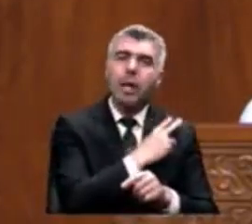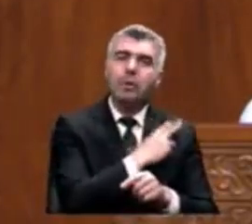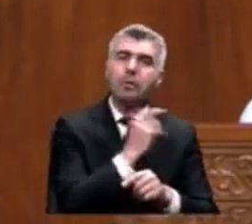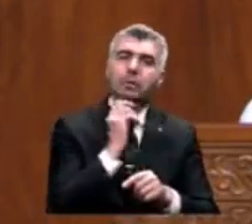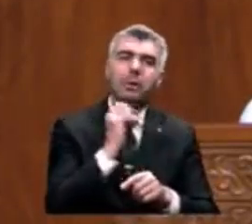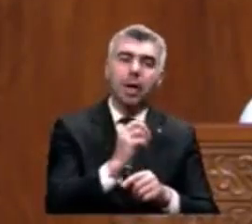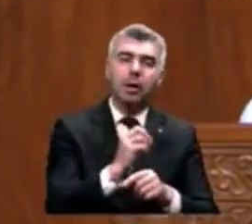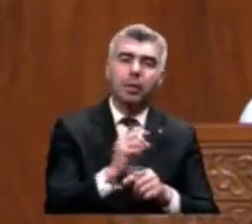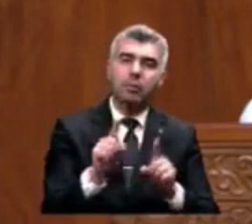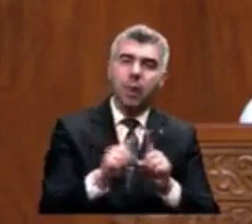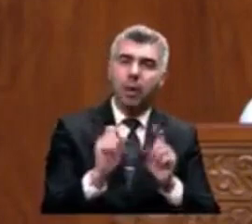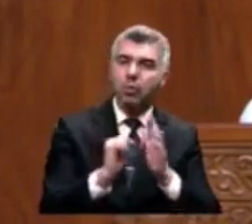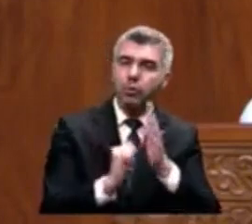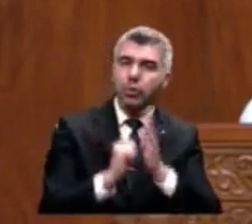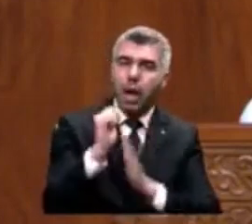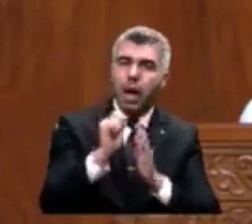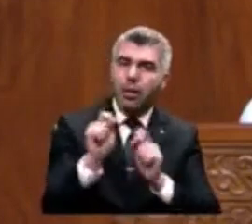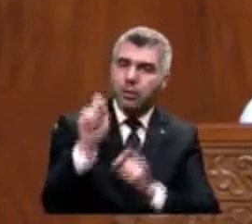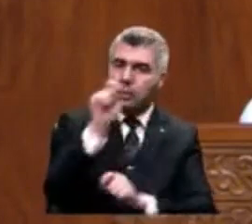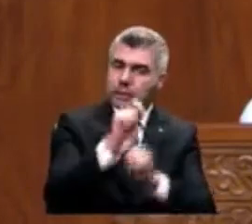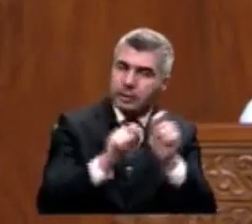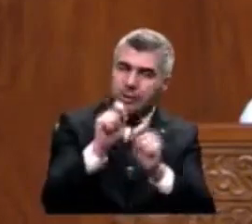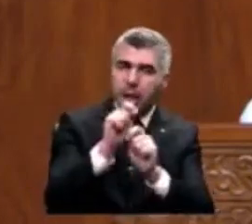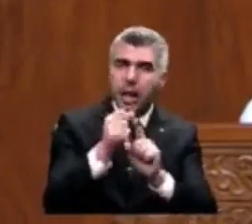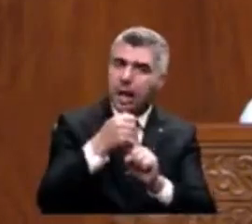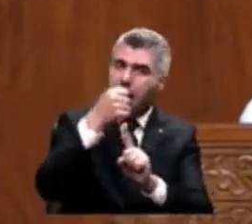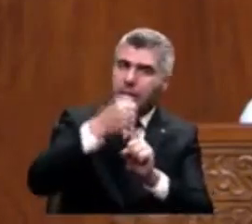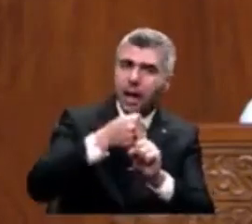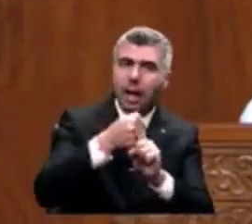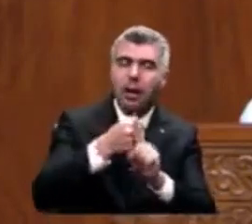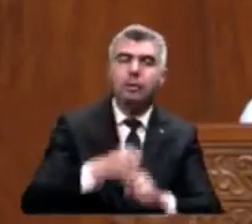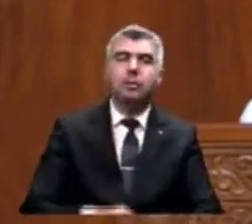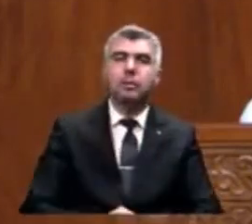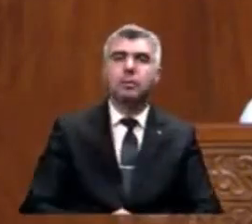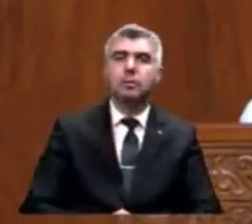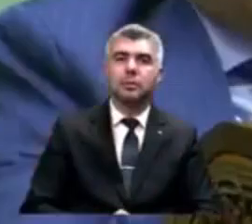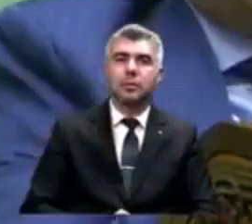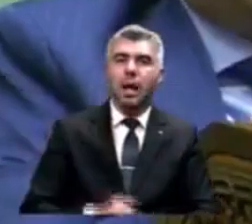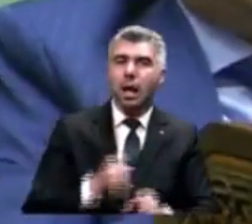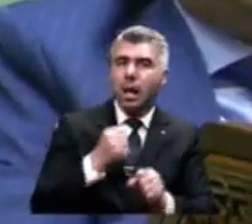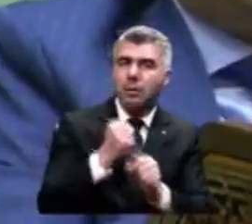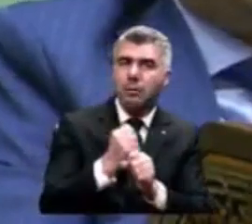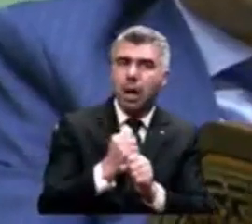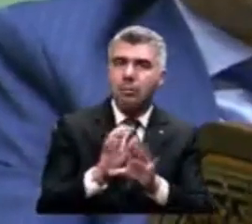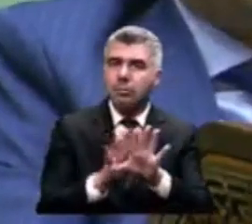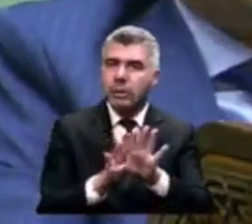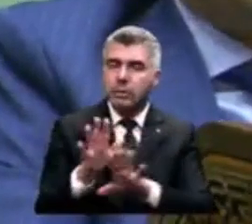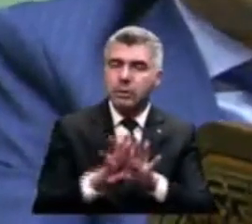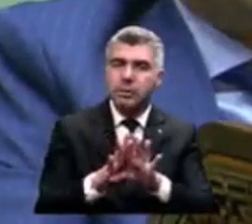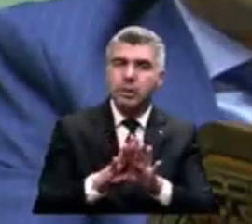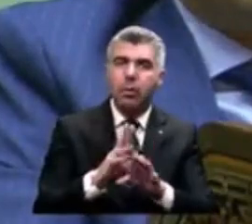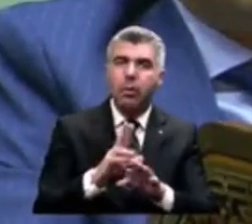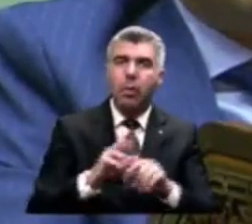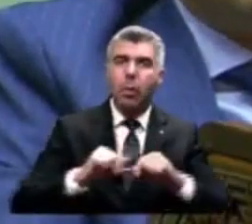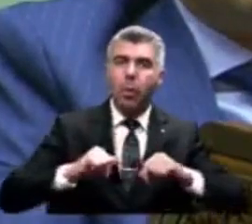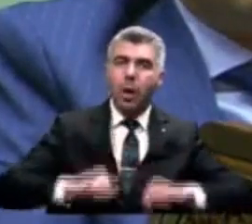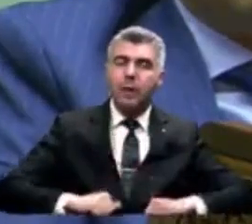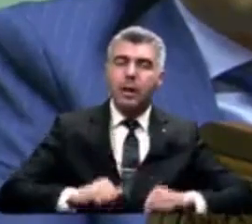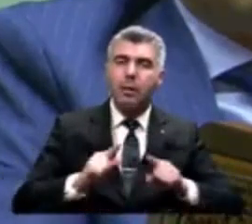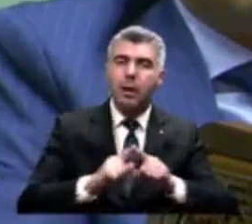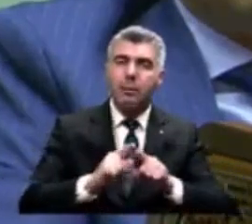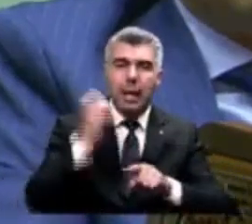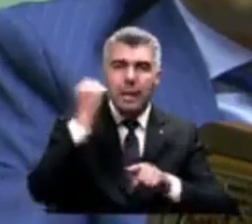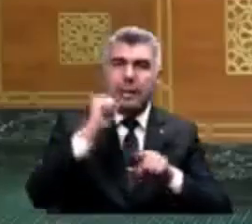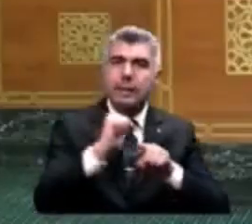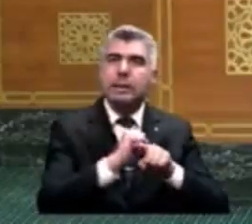أساسيا لإنجاح ورش الإصلاح، عملت الوزارة أولا على إرساء تكوين أساسي يركز على